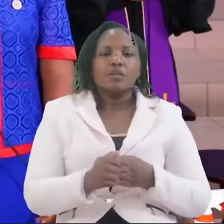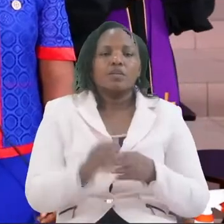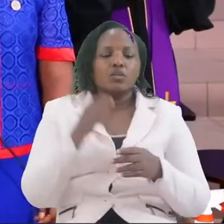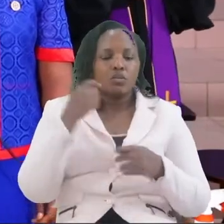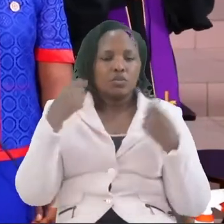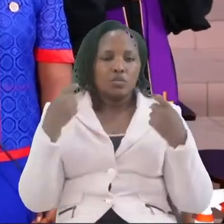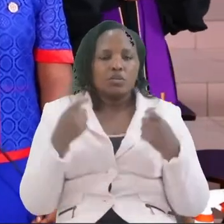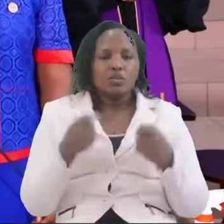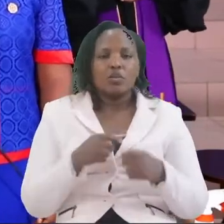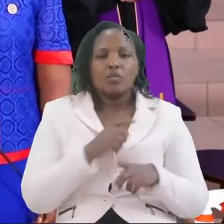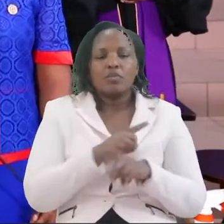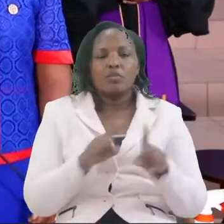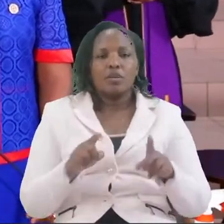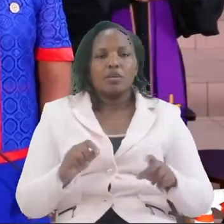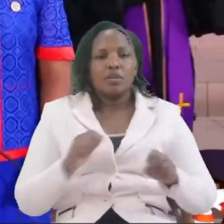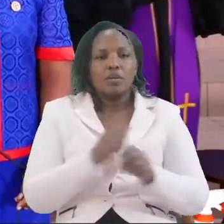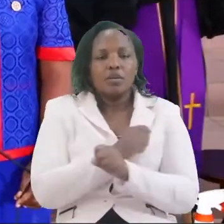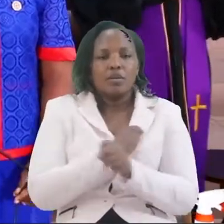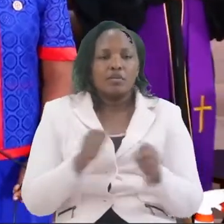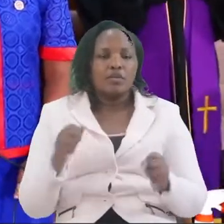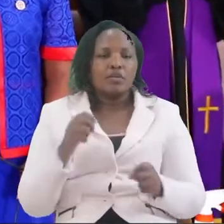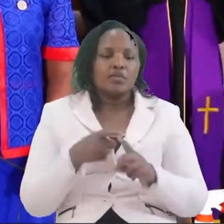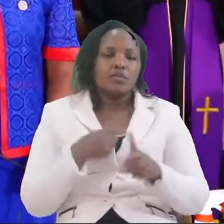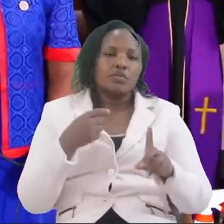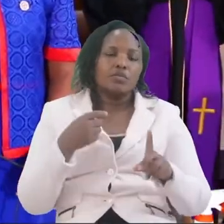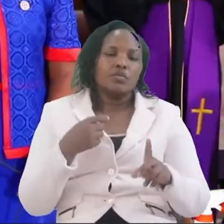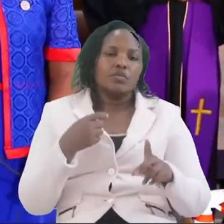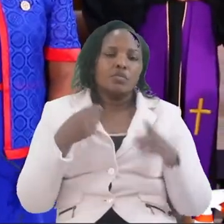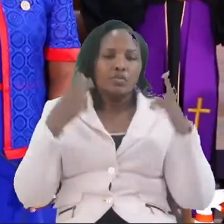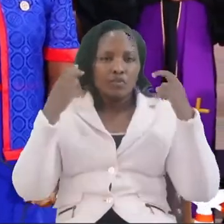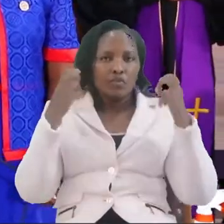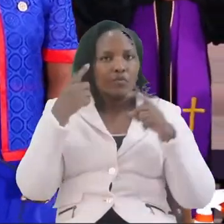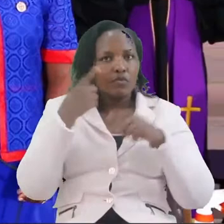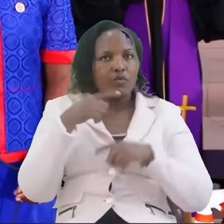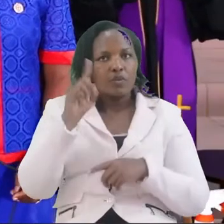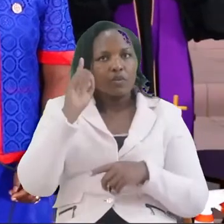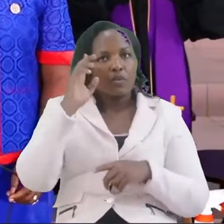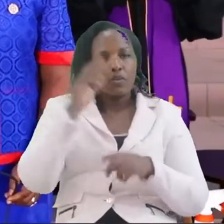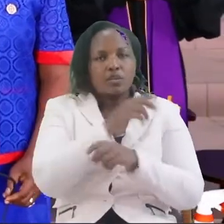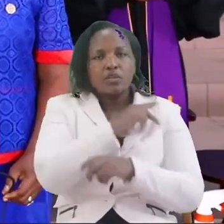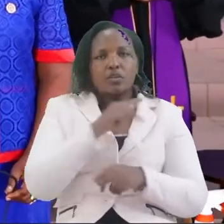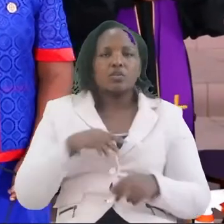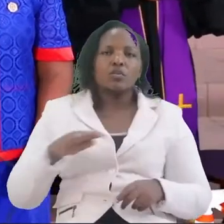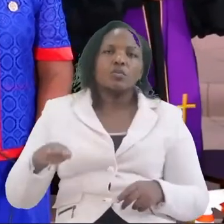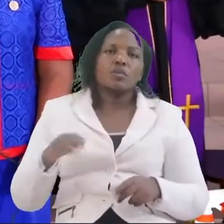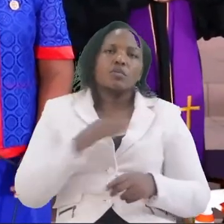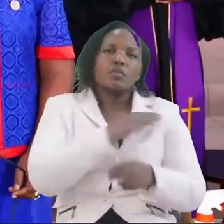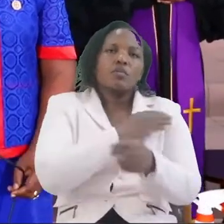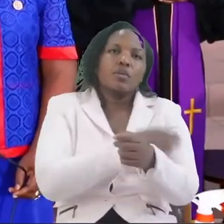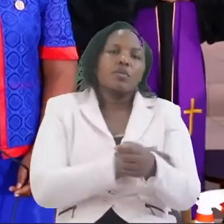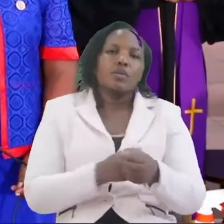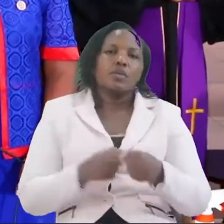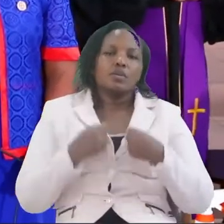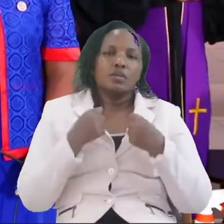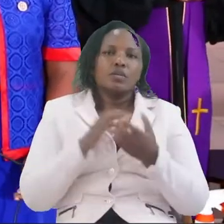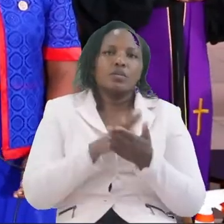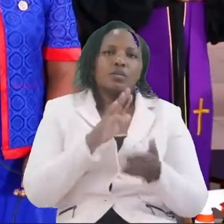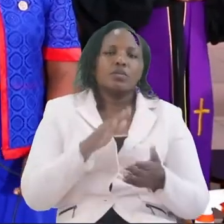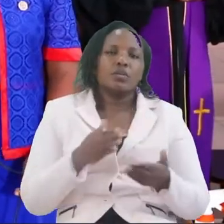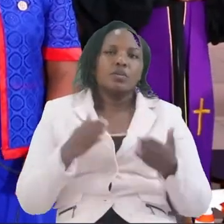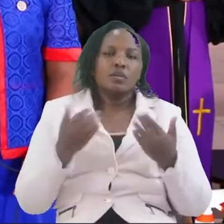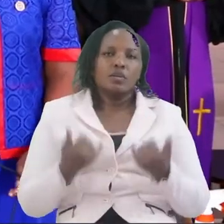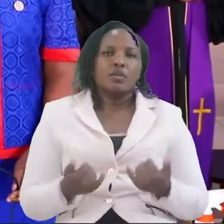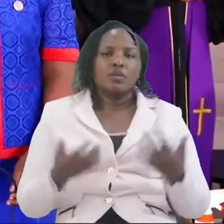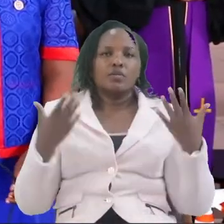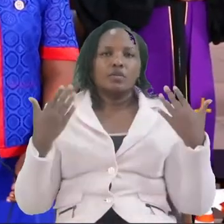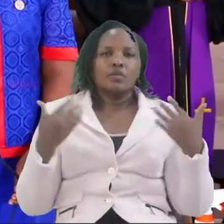waliotukosea. Usitutie majaribuni, lakini utuokoe na yule mwovu, kwa kuwa ufalme ni wako na nguvu na utukufu